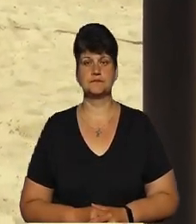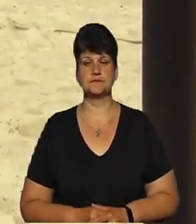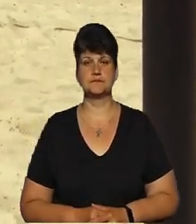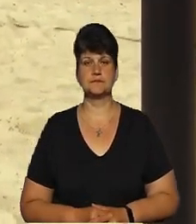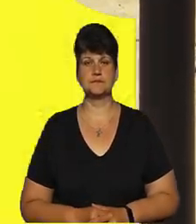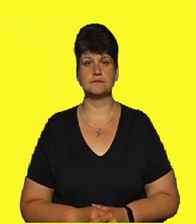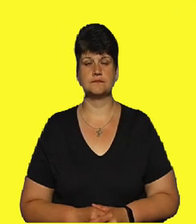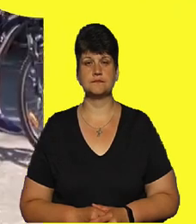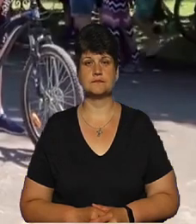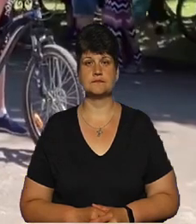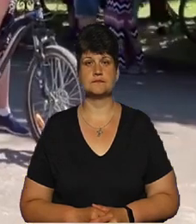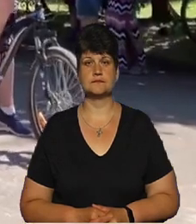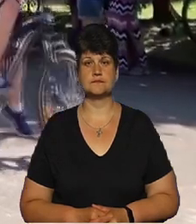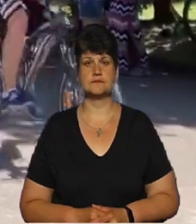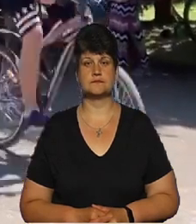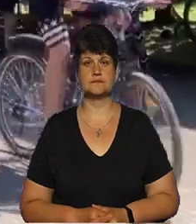Тернопіль.